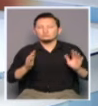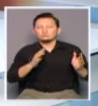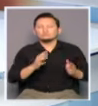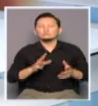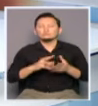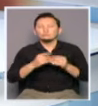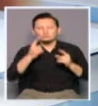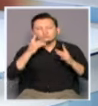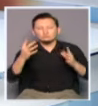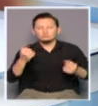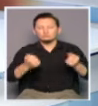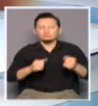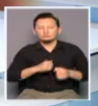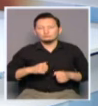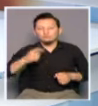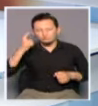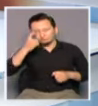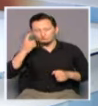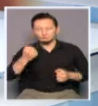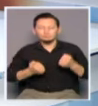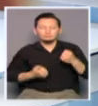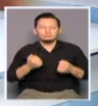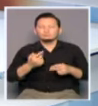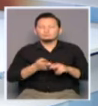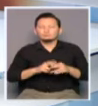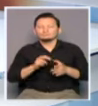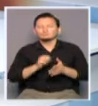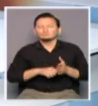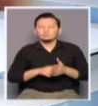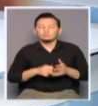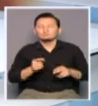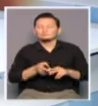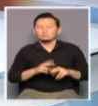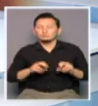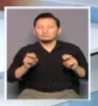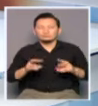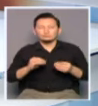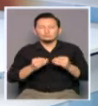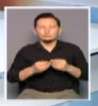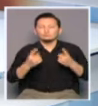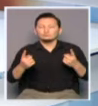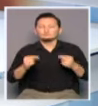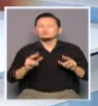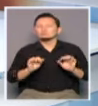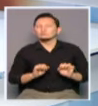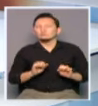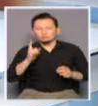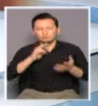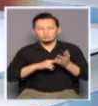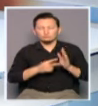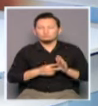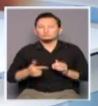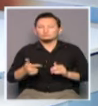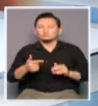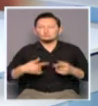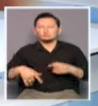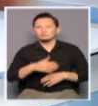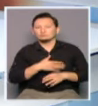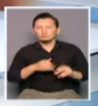басым бөлігіне жүргізушілердің масан күйде көлік басқаруы себеп. Осы қоғамда өзекті проблеманың алдын алуды мақсат еткен атыраулық